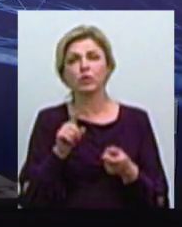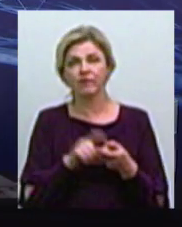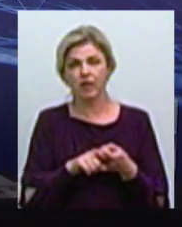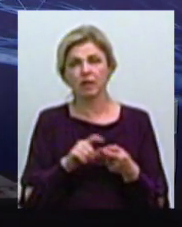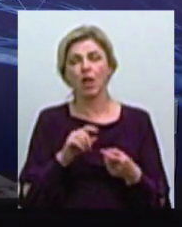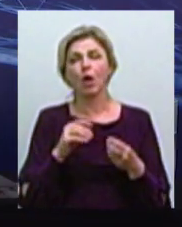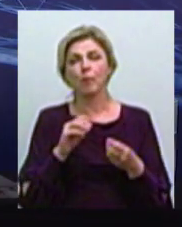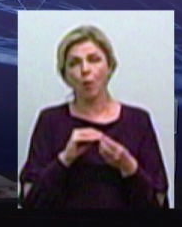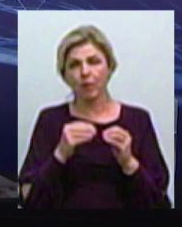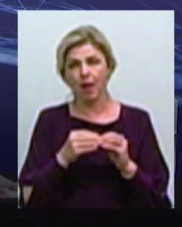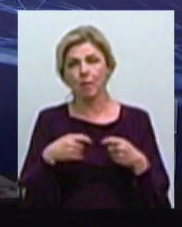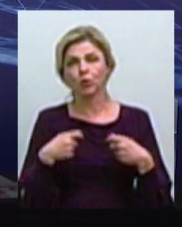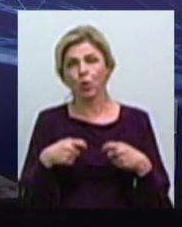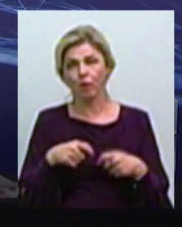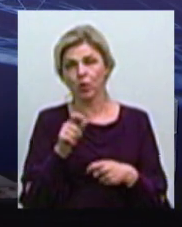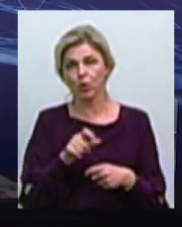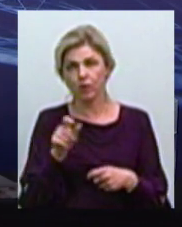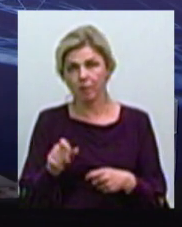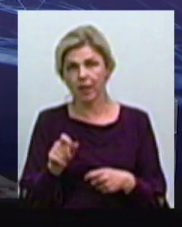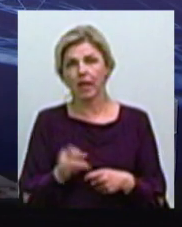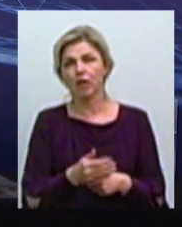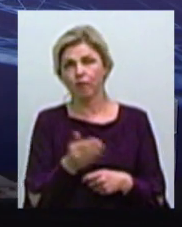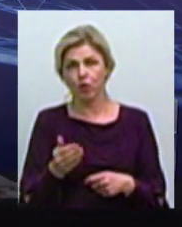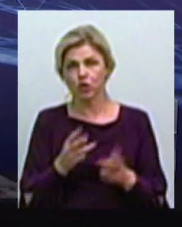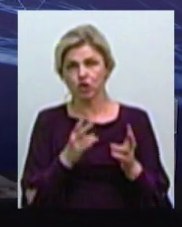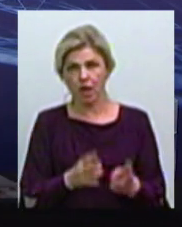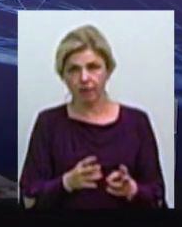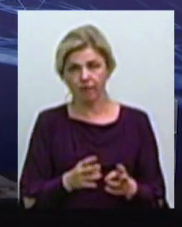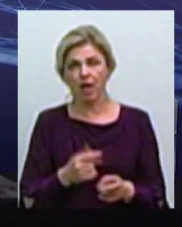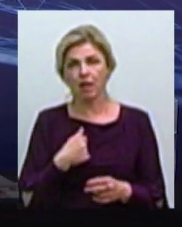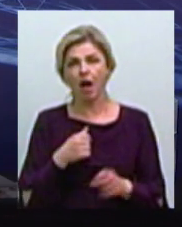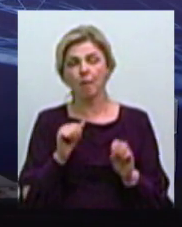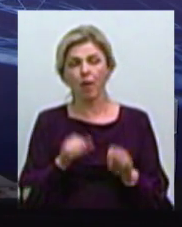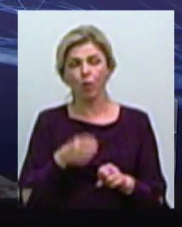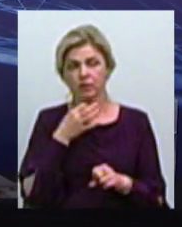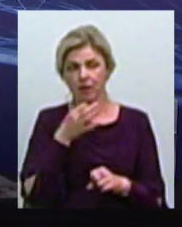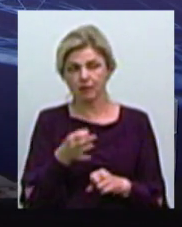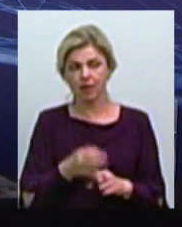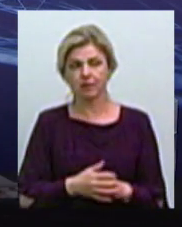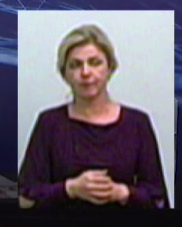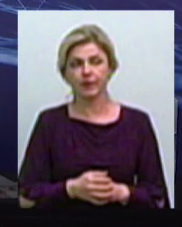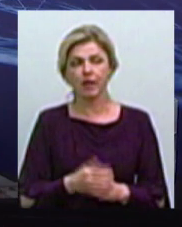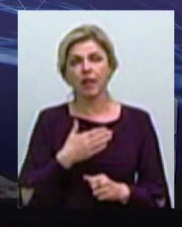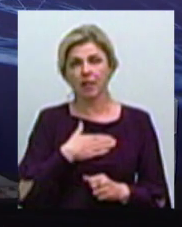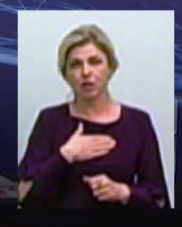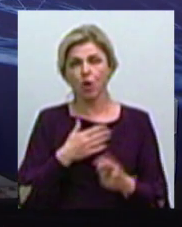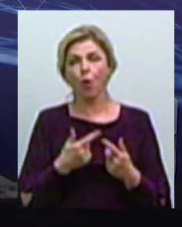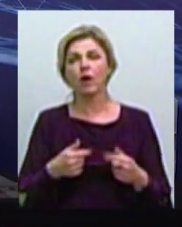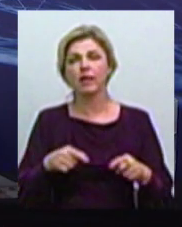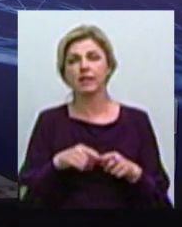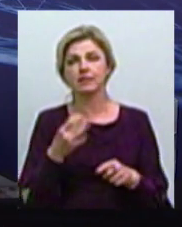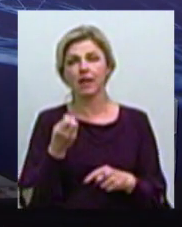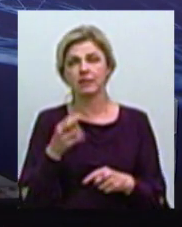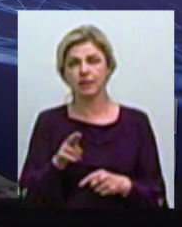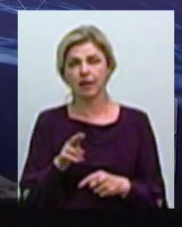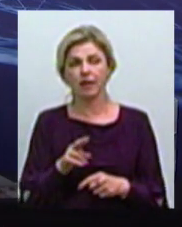і її жертв. Я могу вам сказать, что так как я являюсь, наша организация, Николаевский